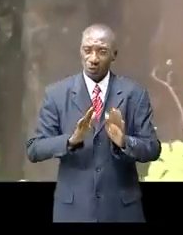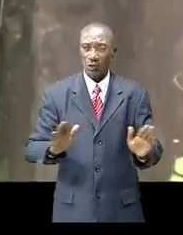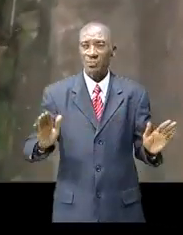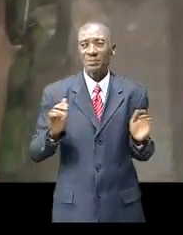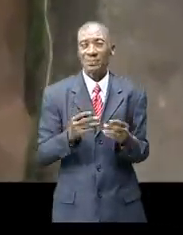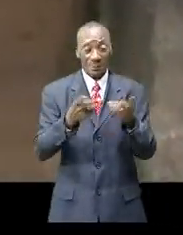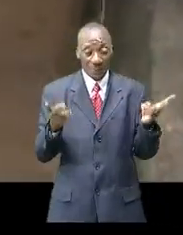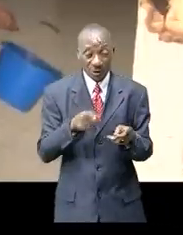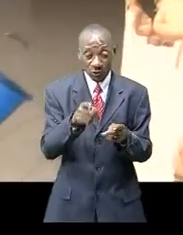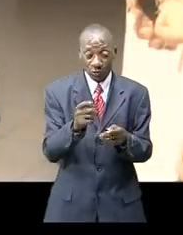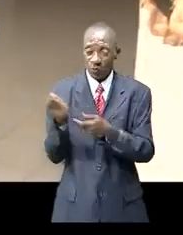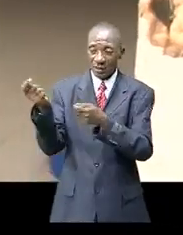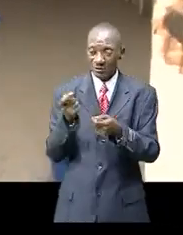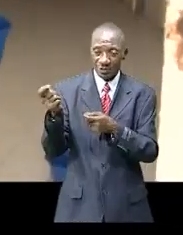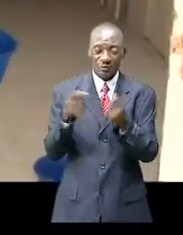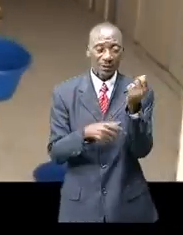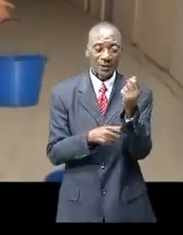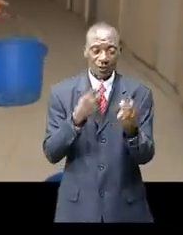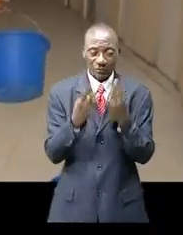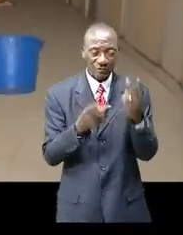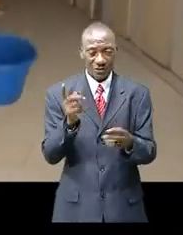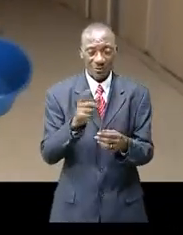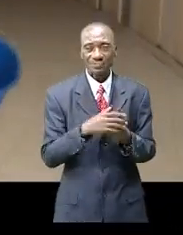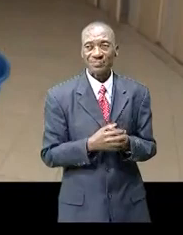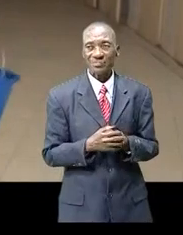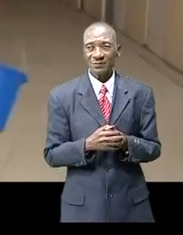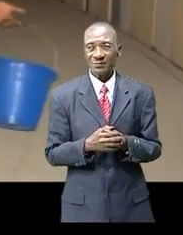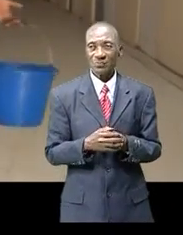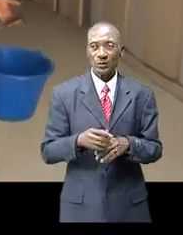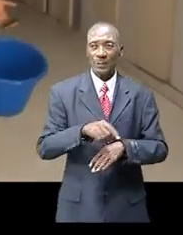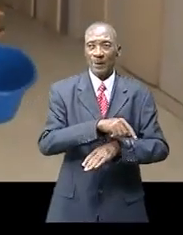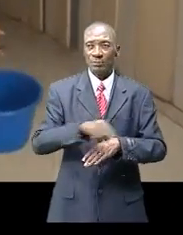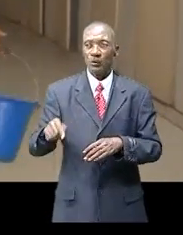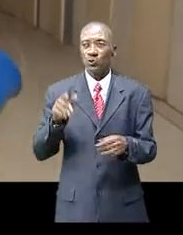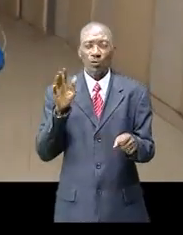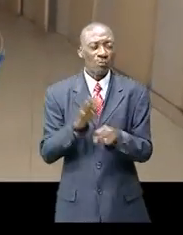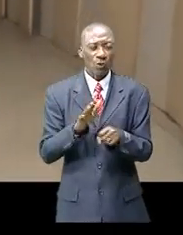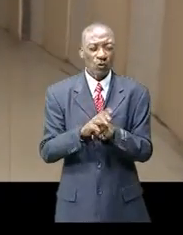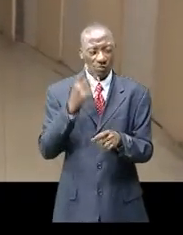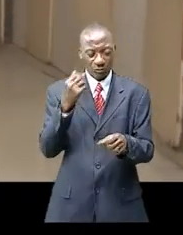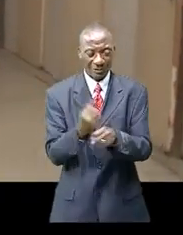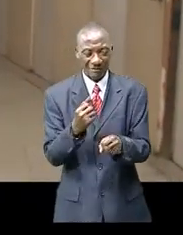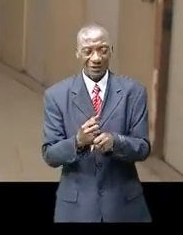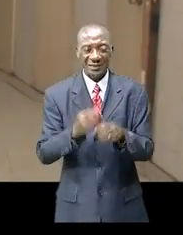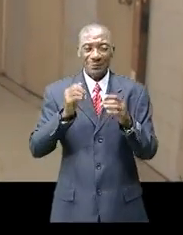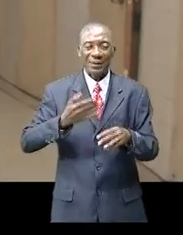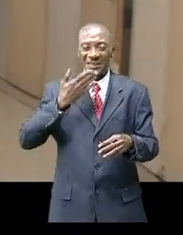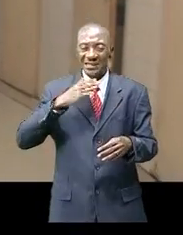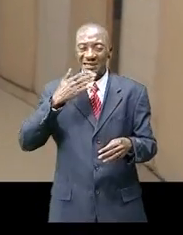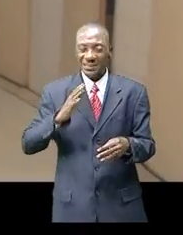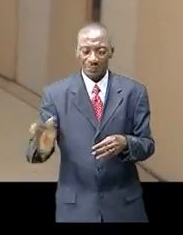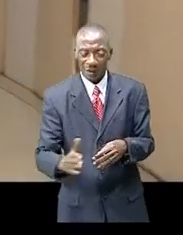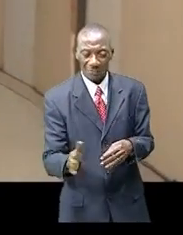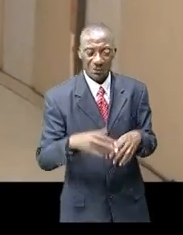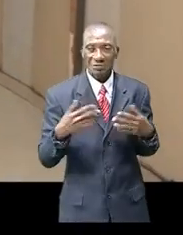touristique. Il y a plusieurs bureaux à nettoyer, mais nous manquons des produits et de matériel. Et notre problème,